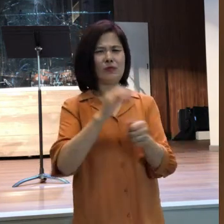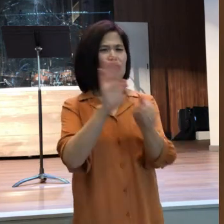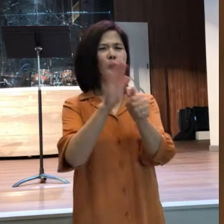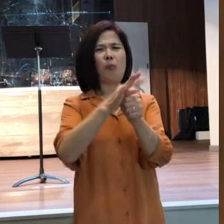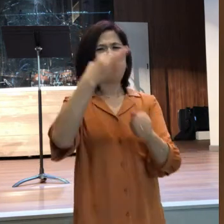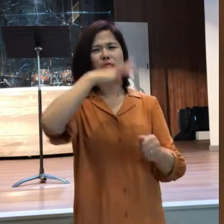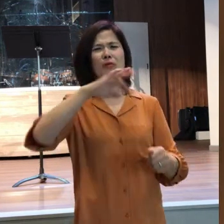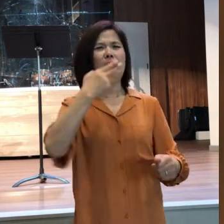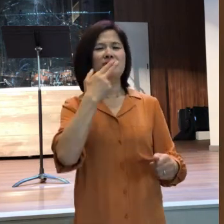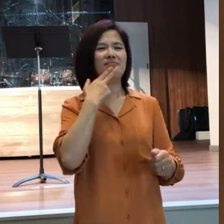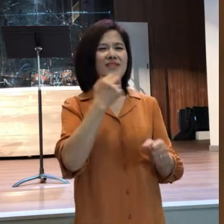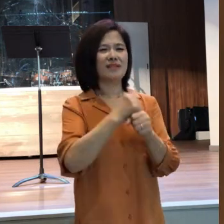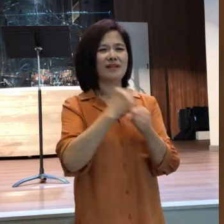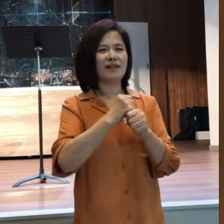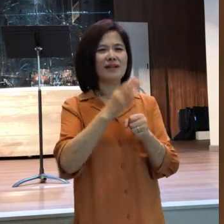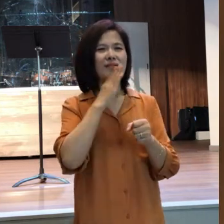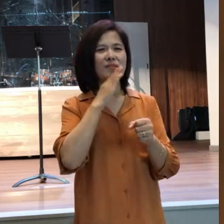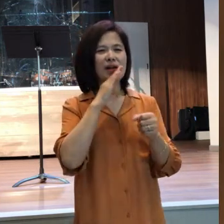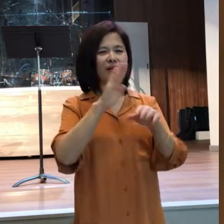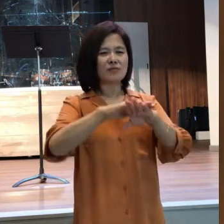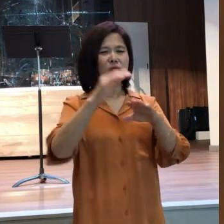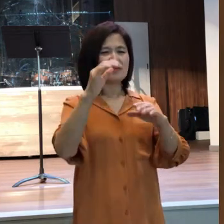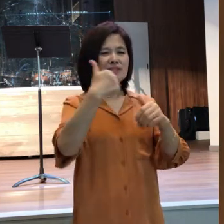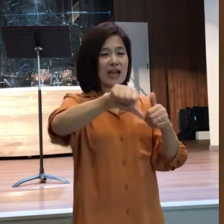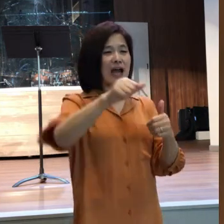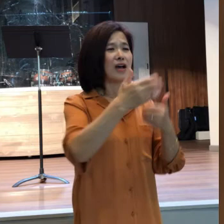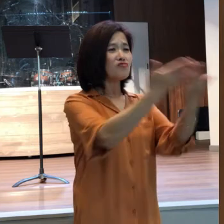손자 맡겨놓으면 새우깡 가지고 싸워요. 새우깡 가지고.